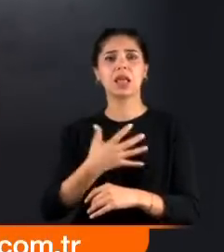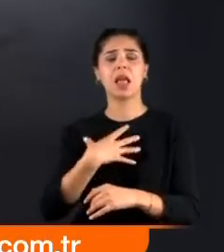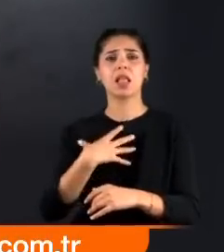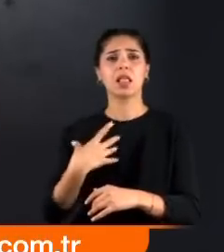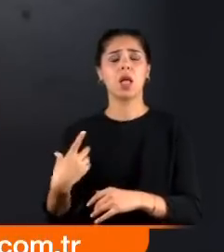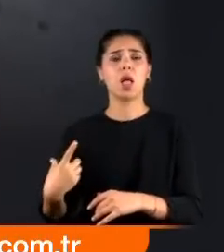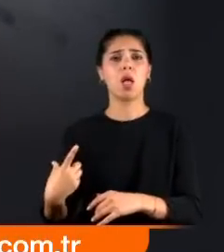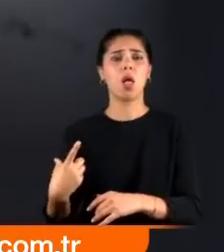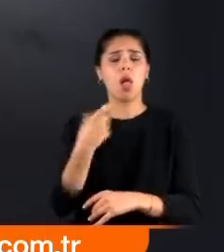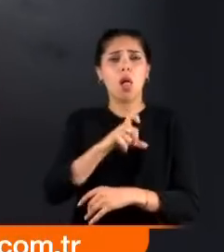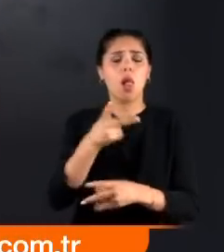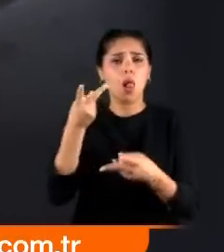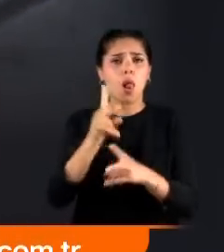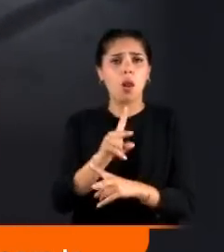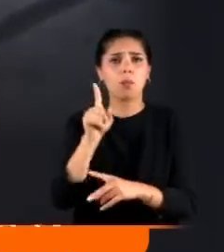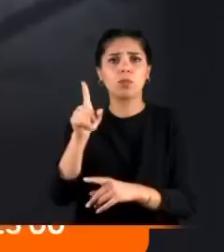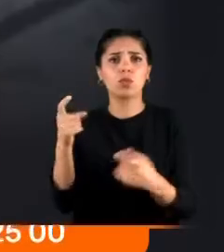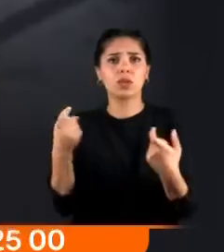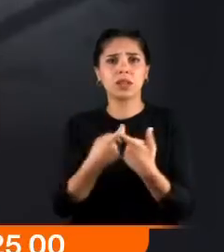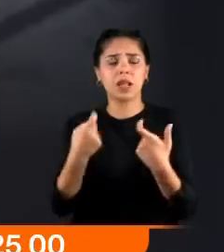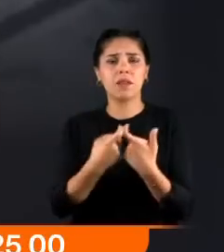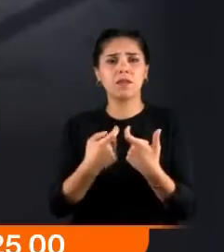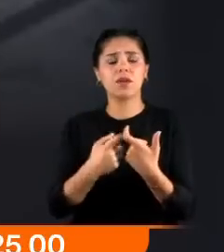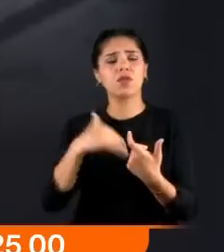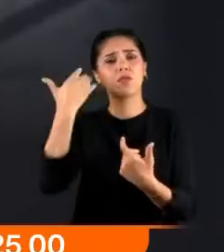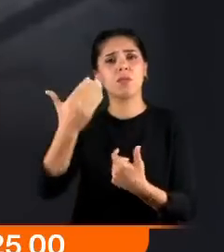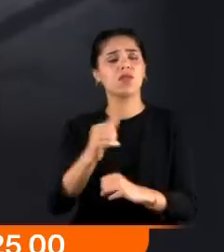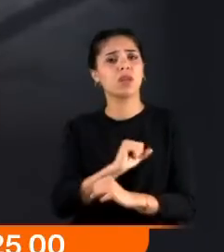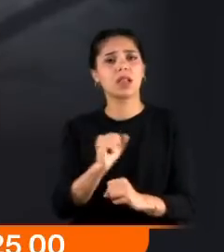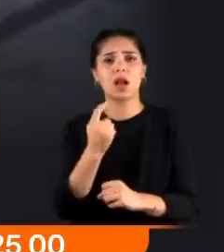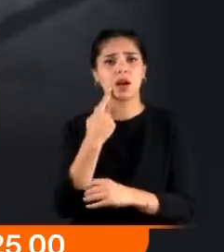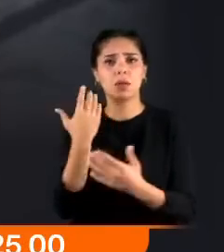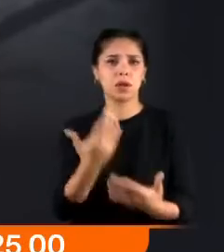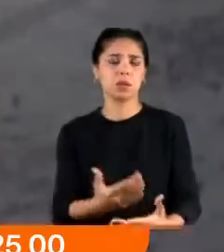kalsın kendilerini öldürüyorlardı. İşte savaşın bir başka karanlık yüzü.